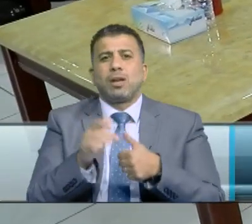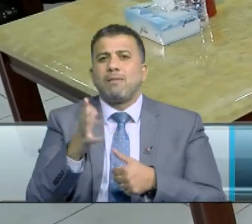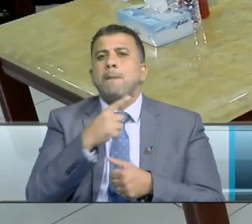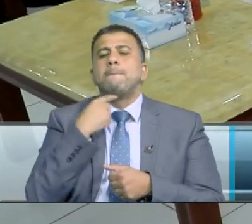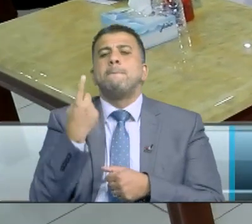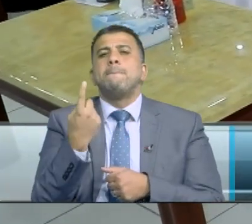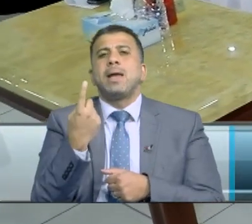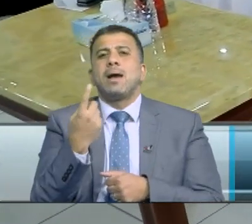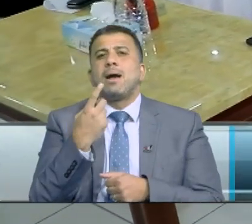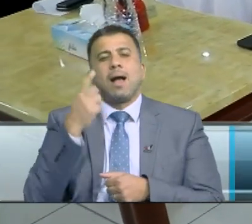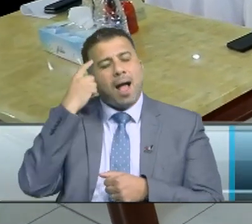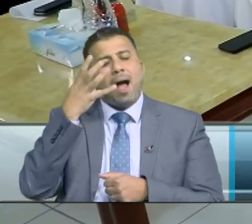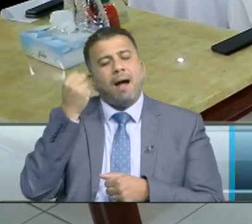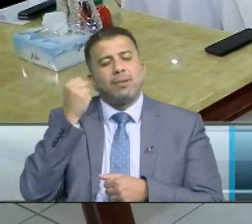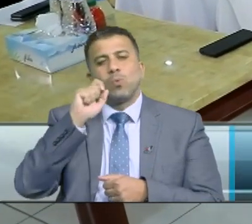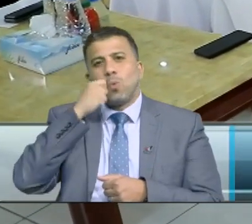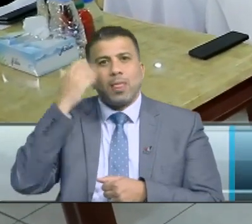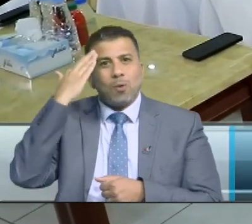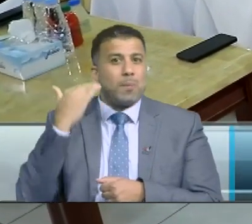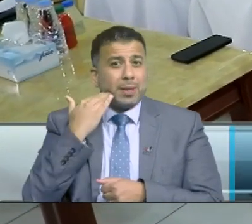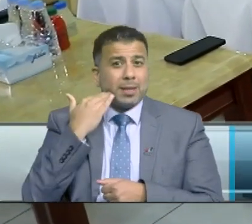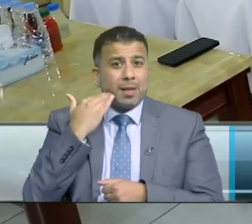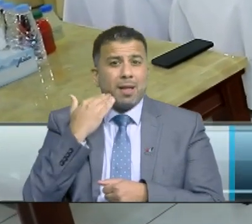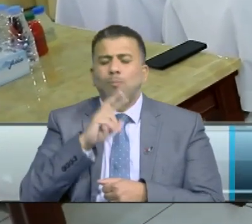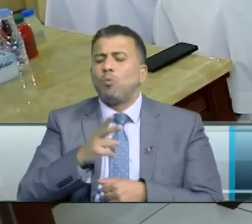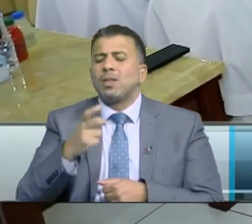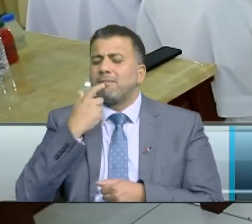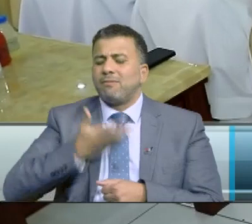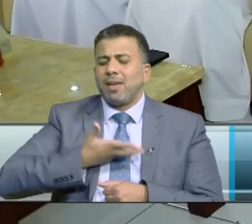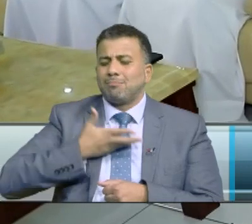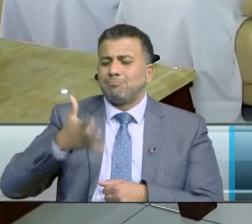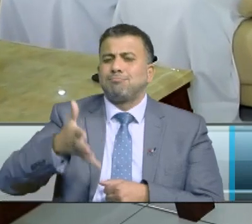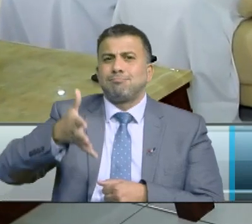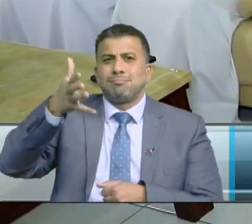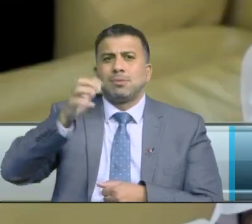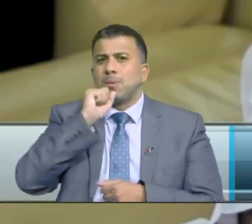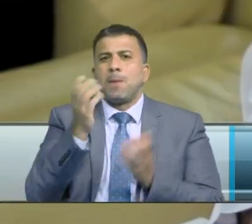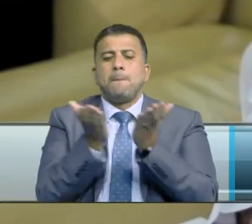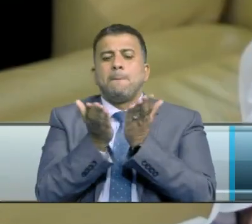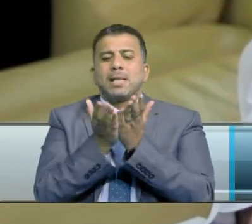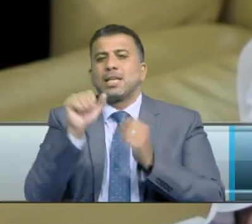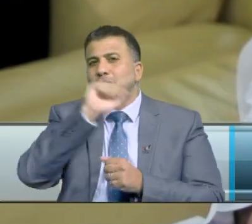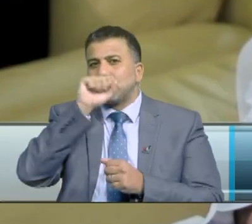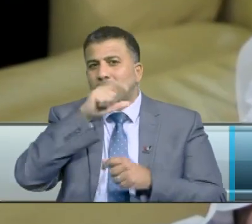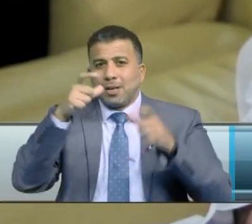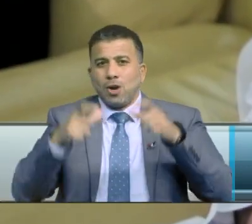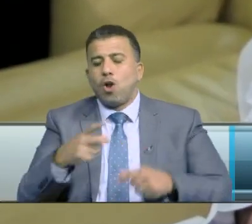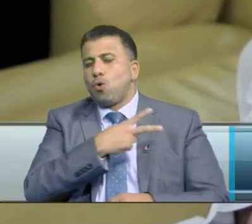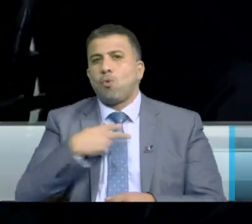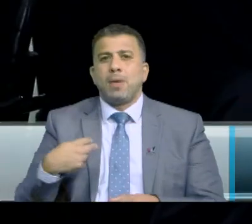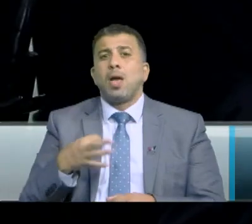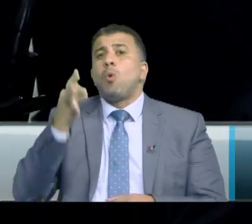واشارك فيها نحو 100 حافظ وحافظ في مختلف الفئات يمثلون مدارس اماره الشارقه